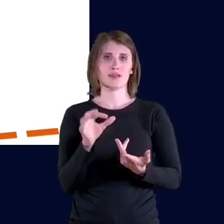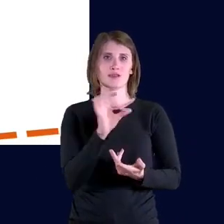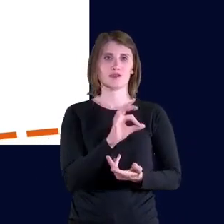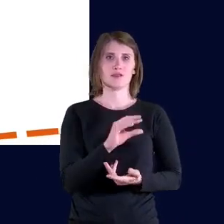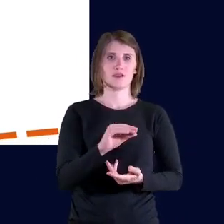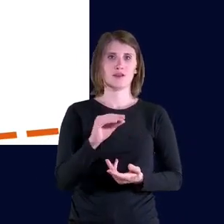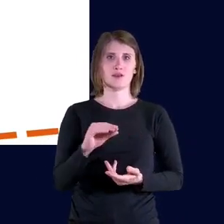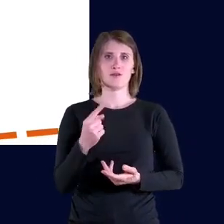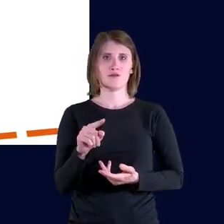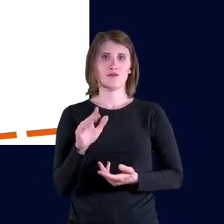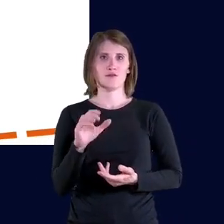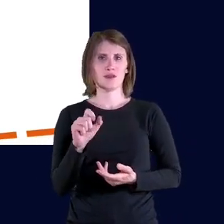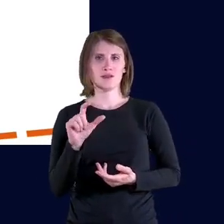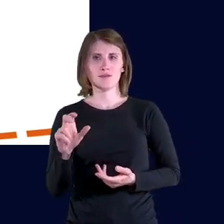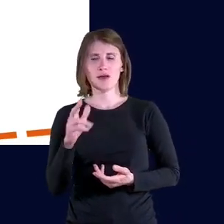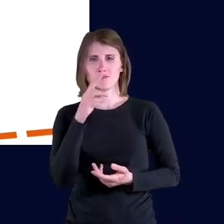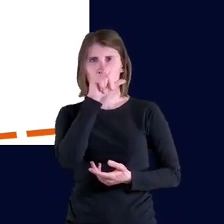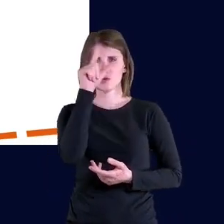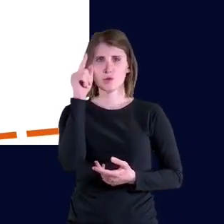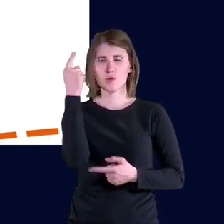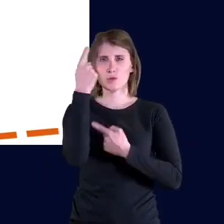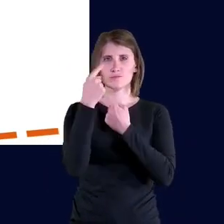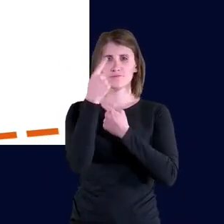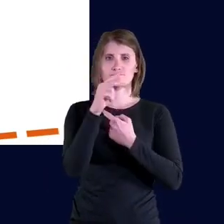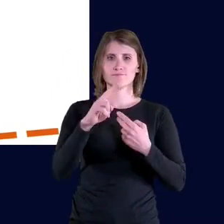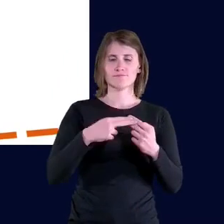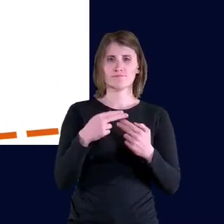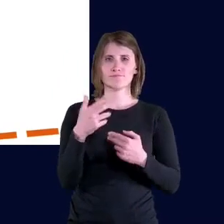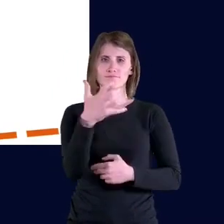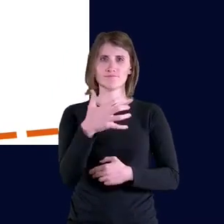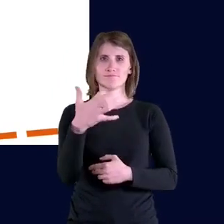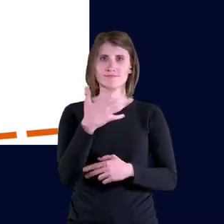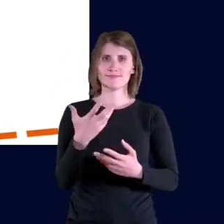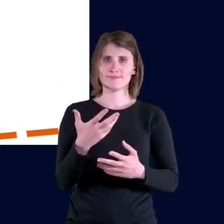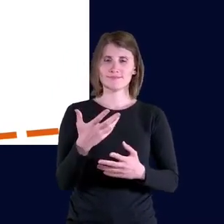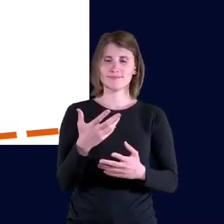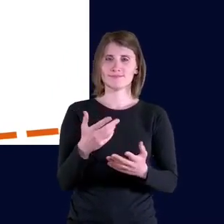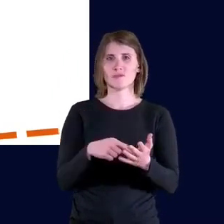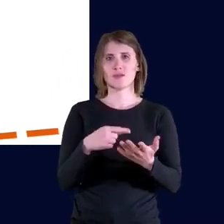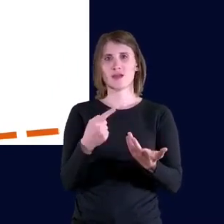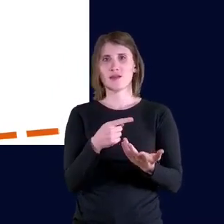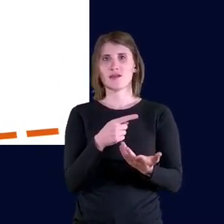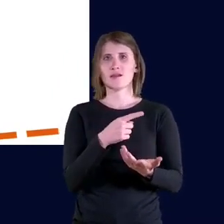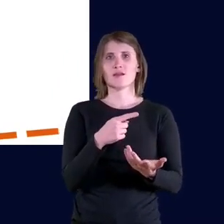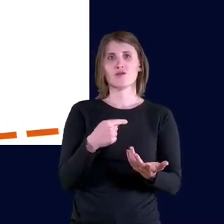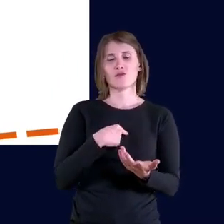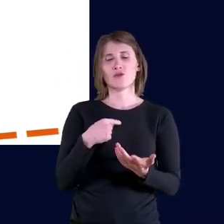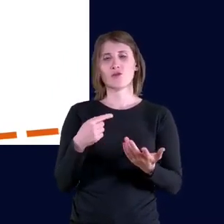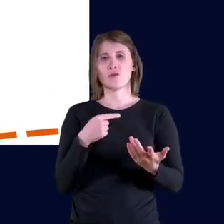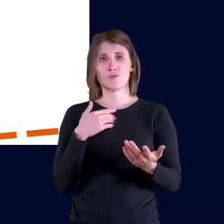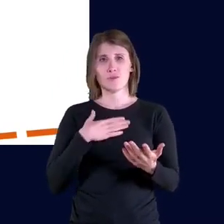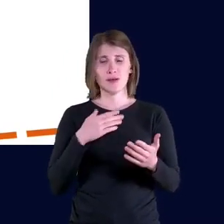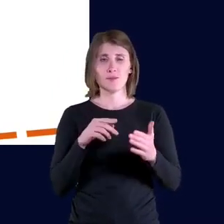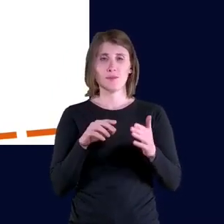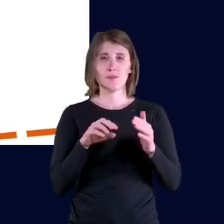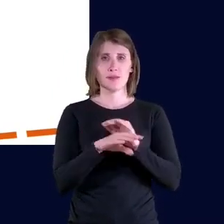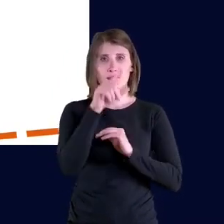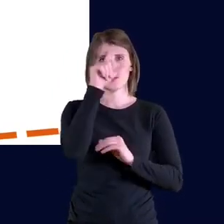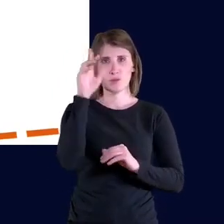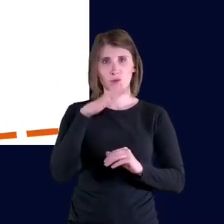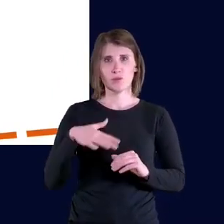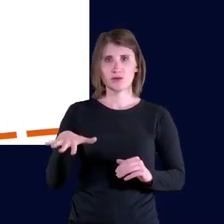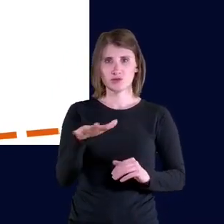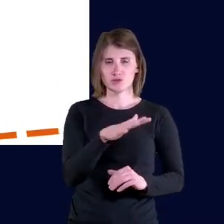naszych odbiorców mi naszego komunikatu wiadomości z radia społecznościowe